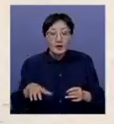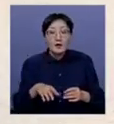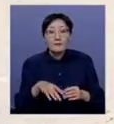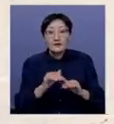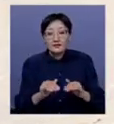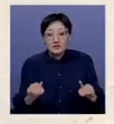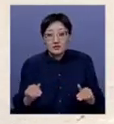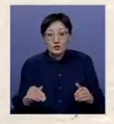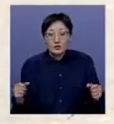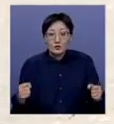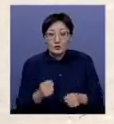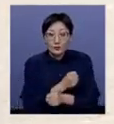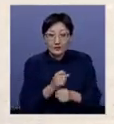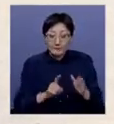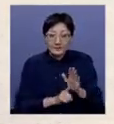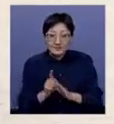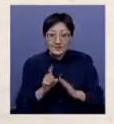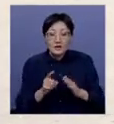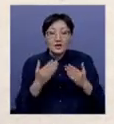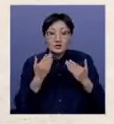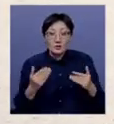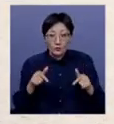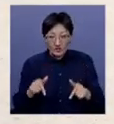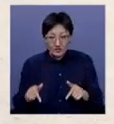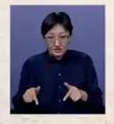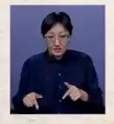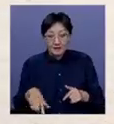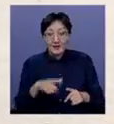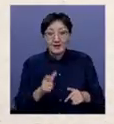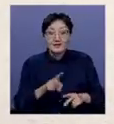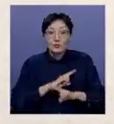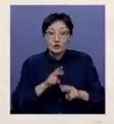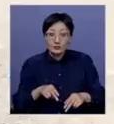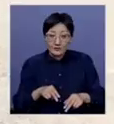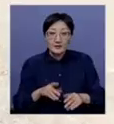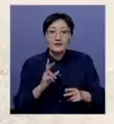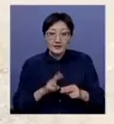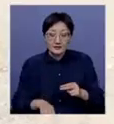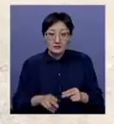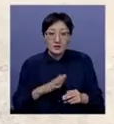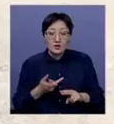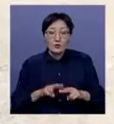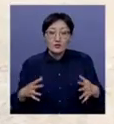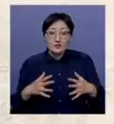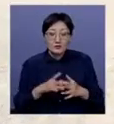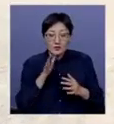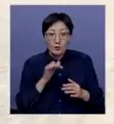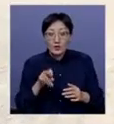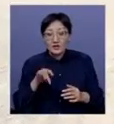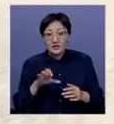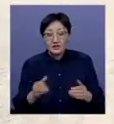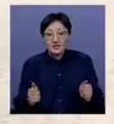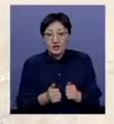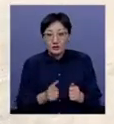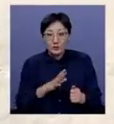жасөспірімдері төбелесті бастаған, аяғы міне мына жердегі адам өлімімен аяқталып отыр. Осы төбелес кезінде Оралбектің